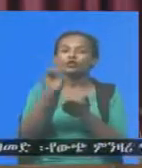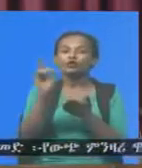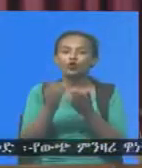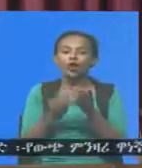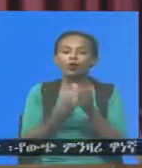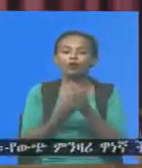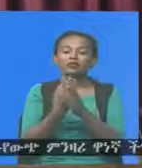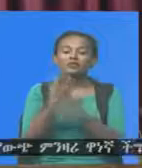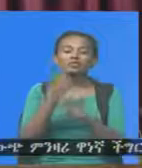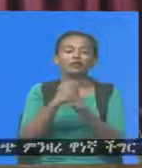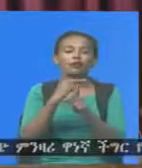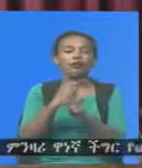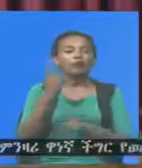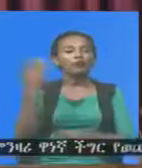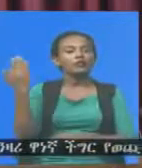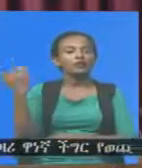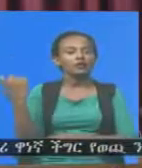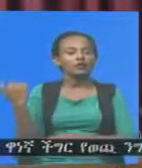ነበር።